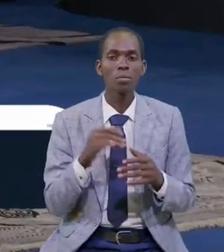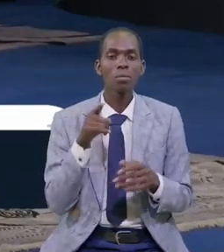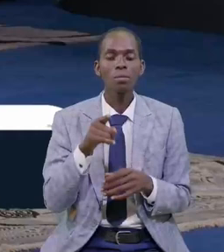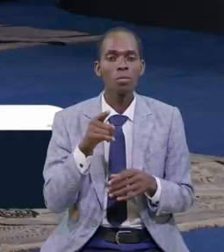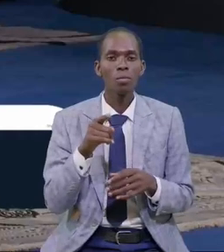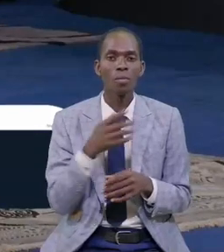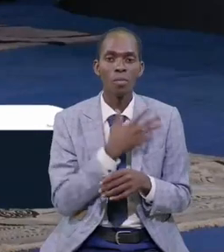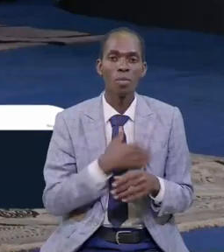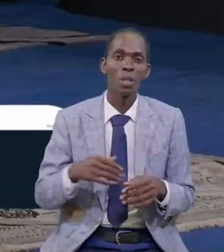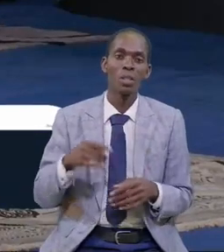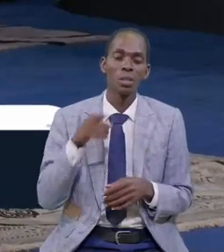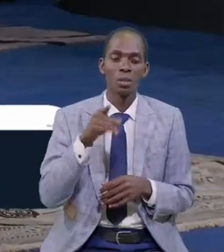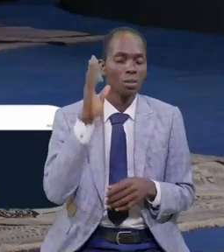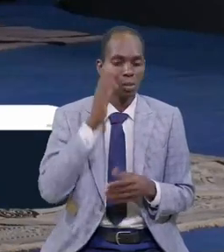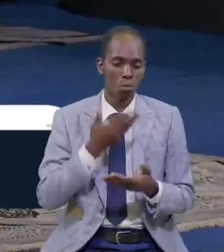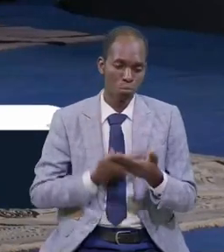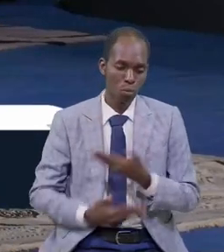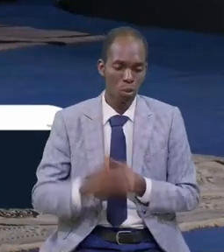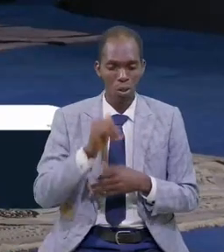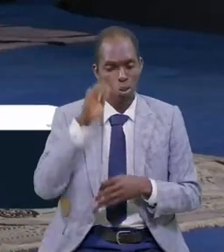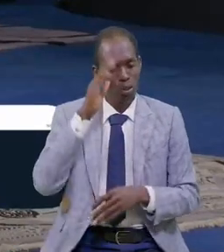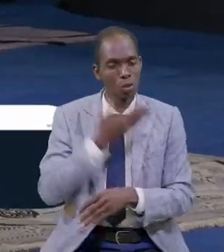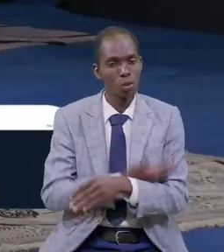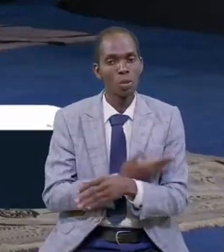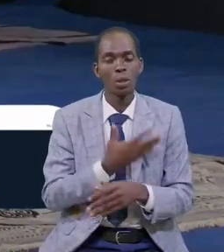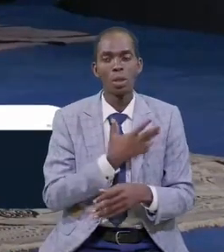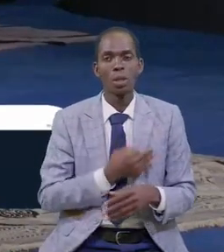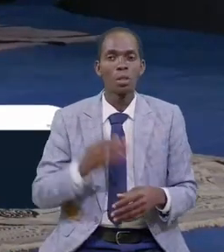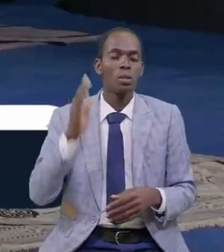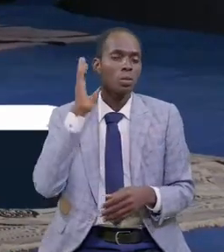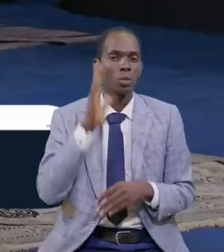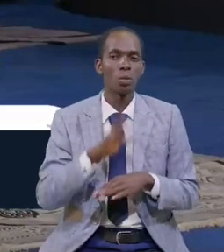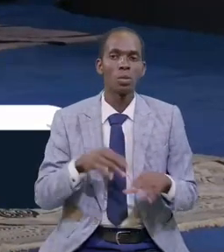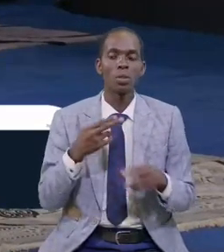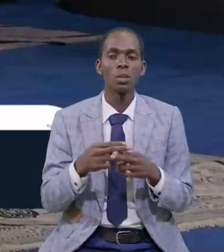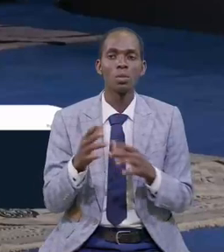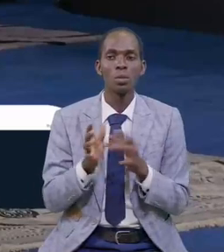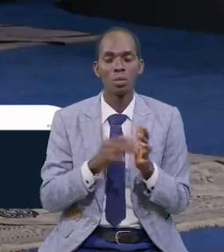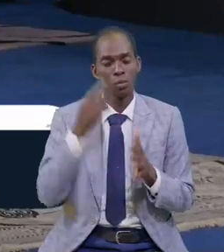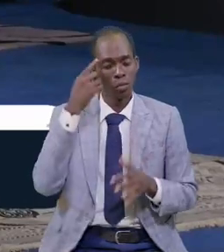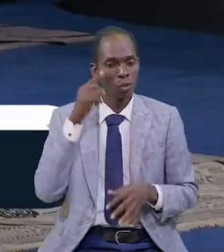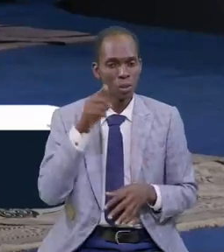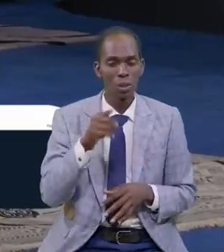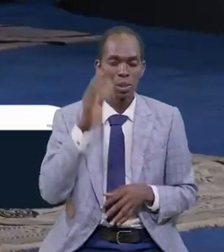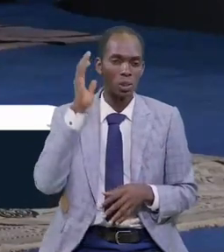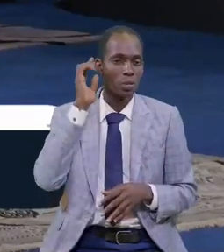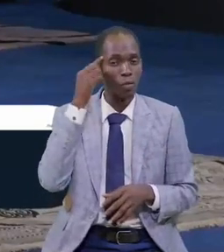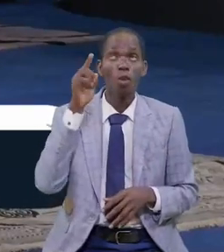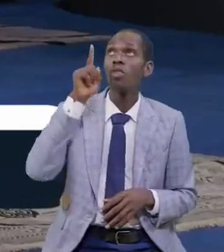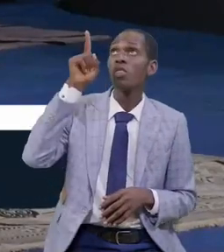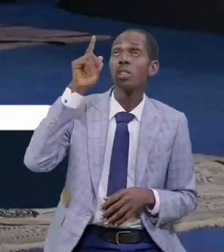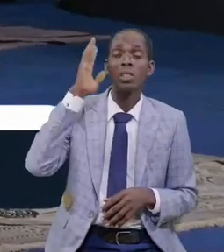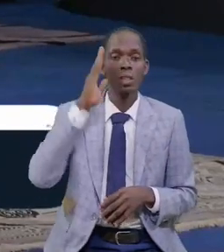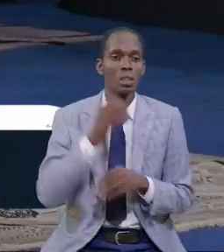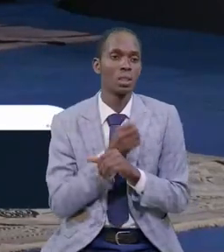dit elle enfantera un fils et tu lui donneras le nom de Jésus c'est lui qui sauvera point d'autre